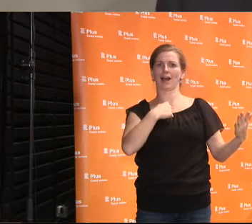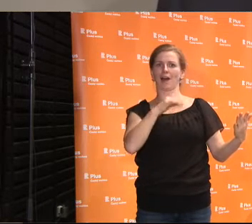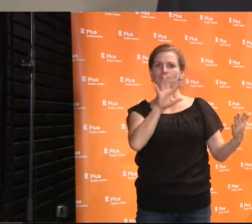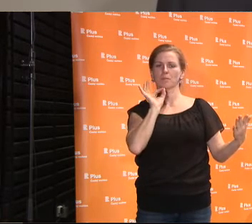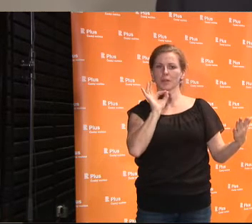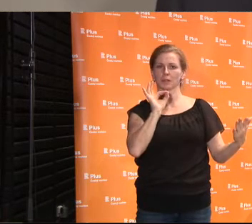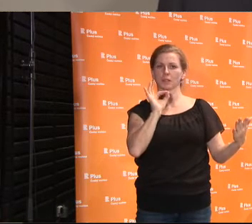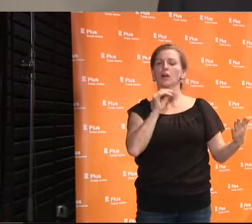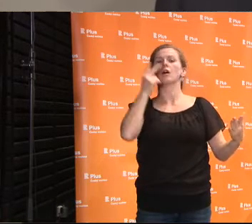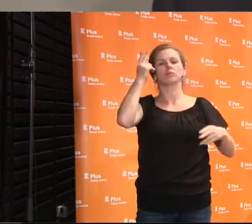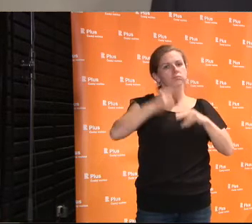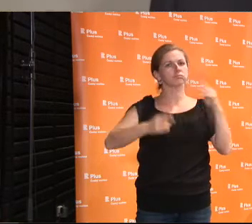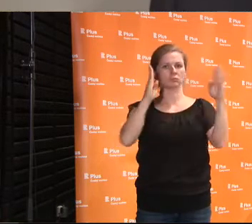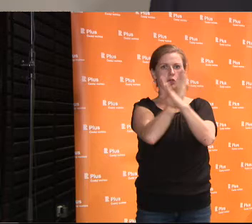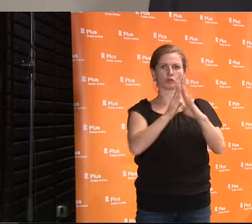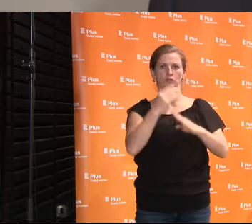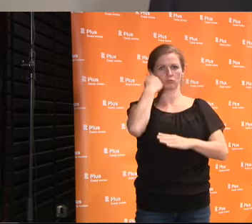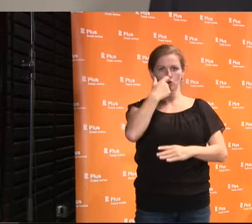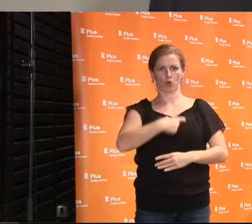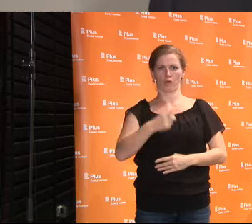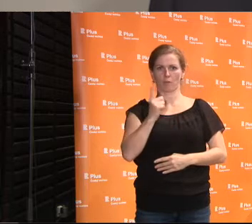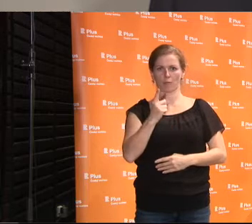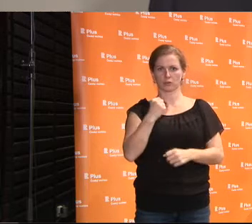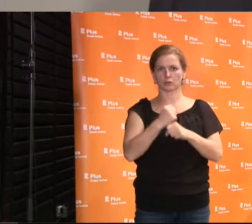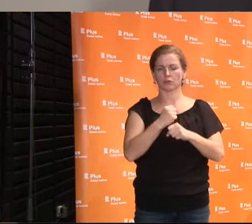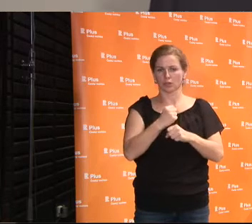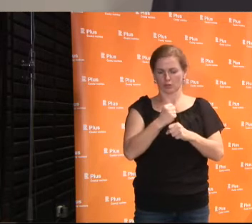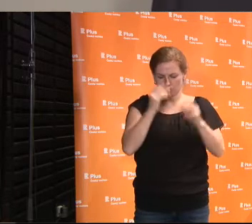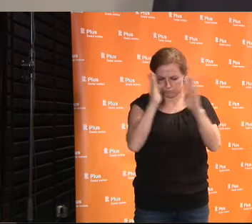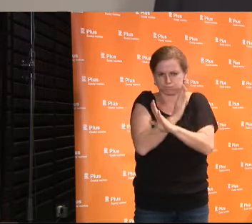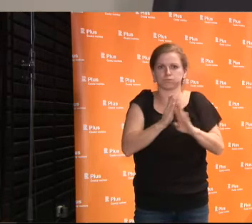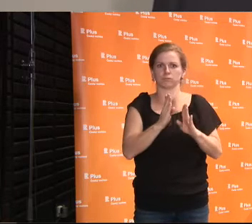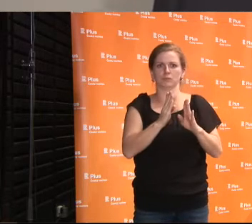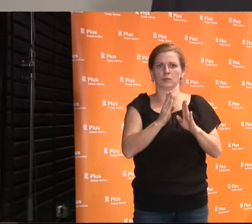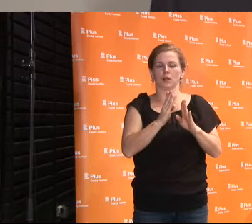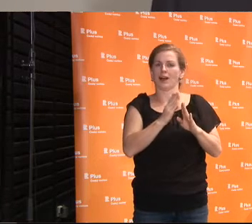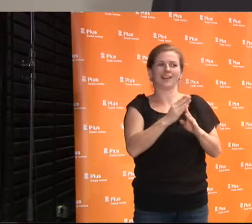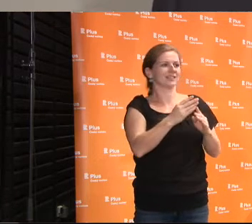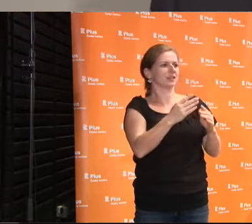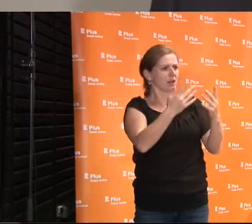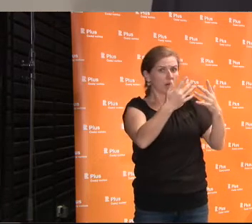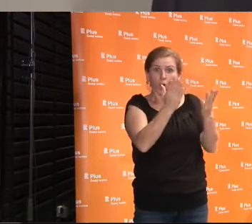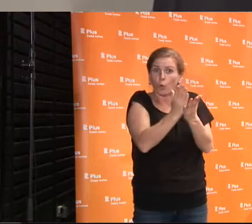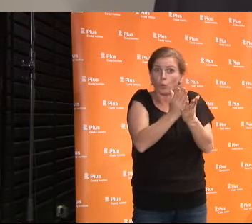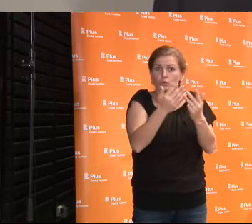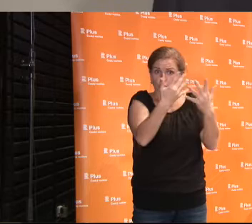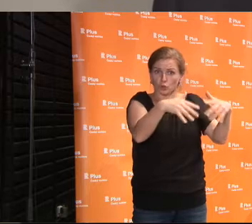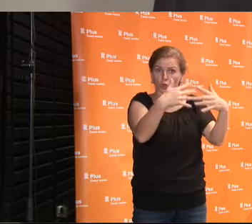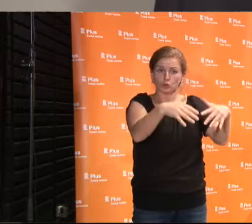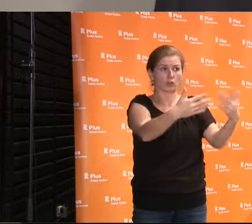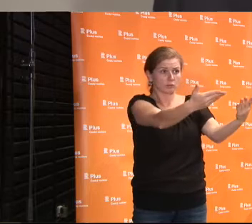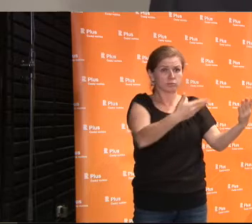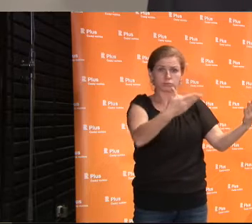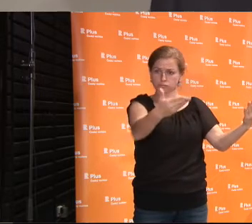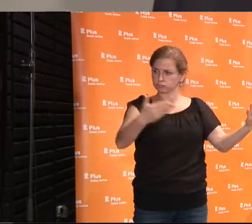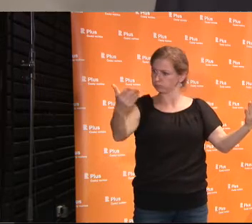provede nakonec to rozhodnutí. A já si myslím, že dneska už ty stroje nám nabízejí různé varianty a z nich si můžeme vybírat.